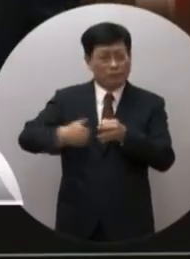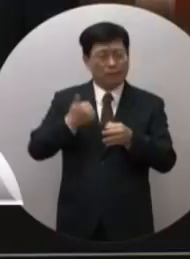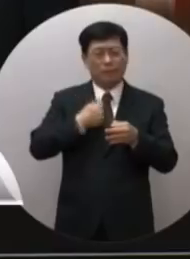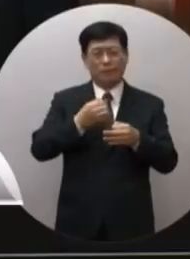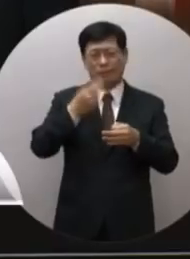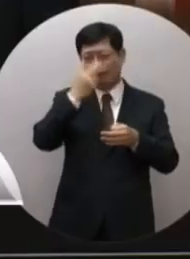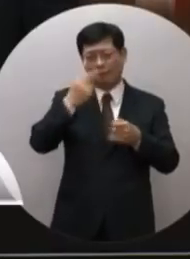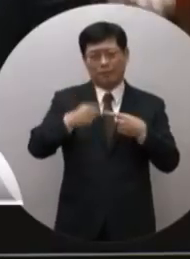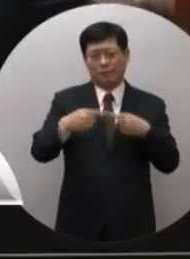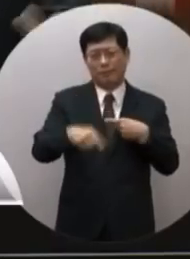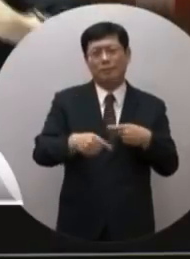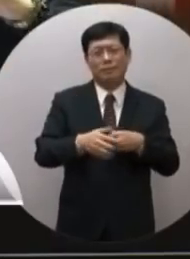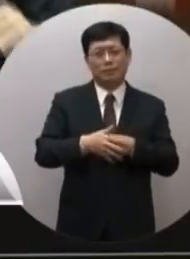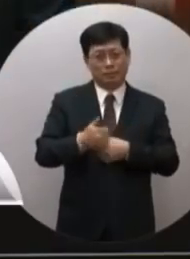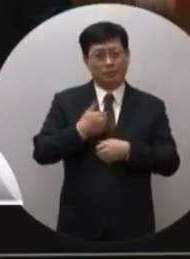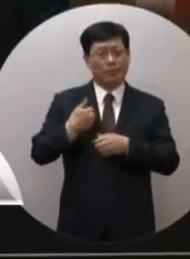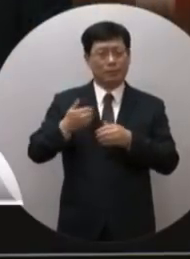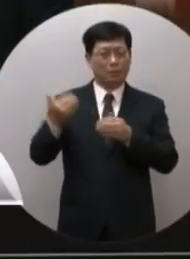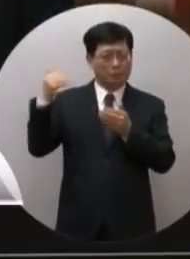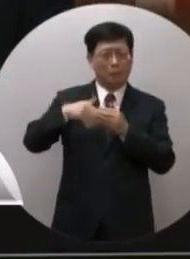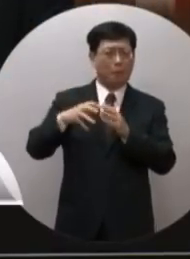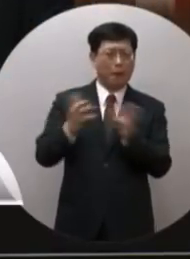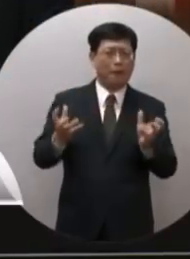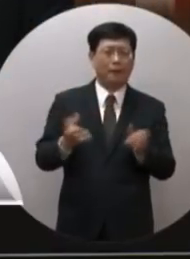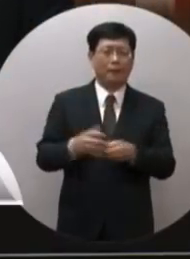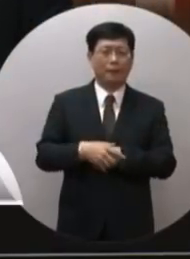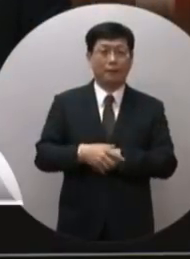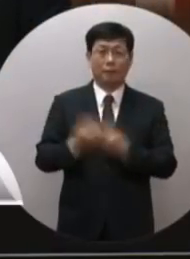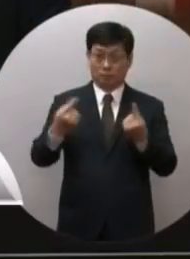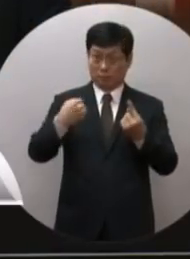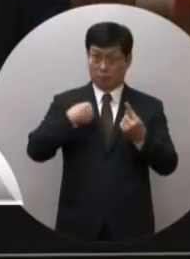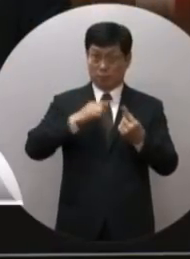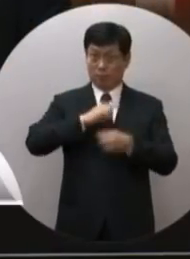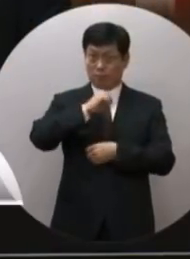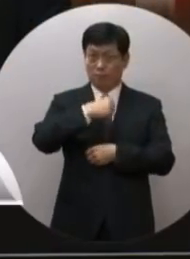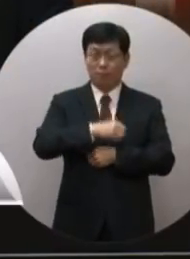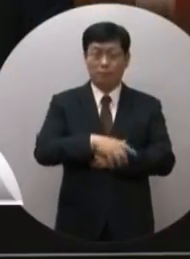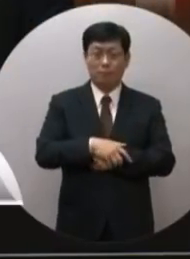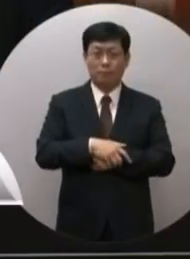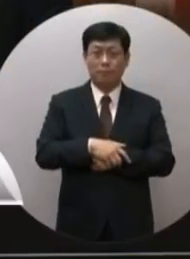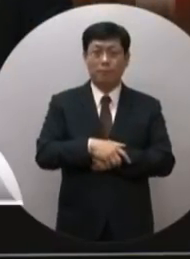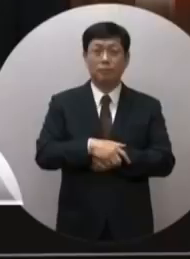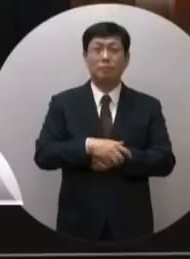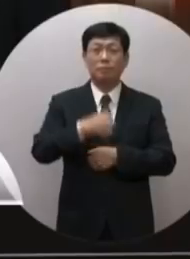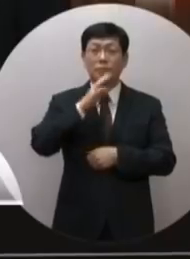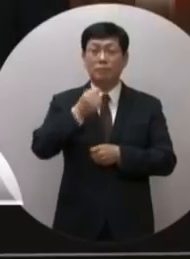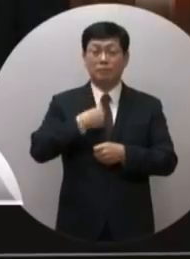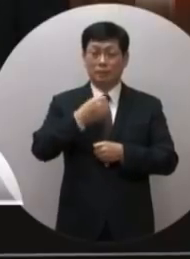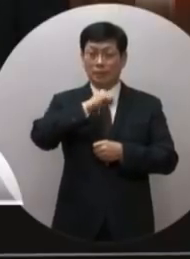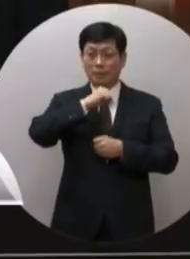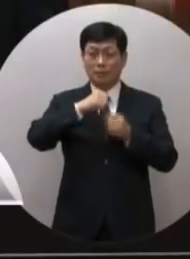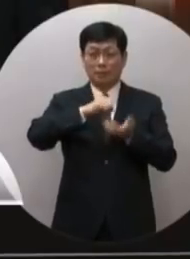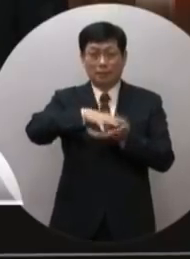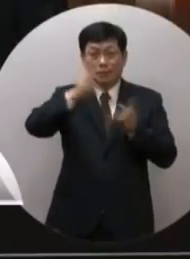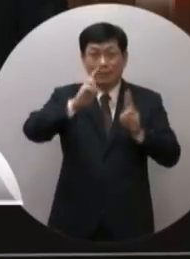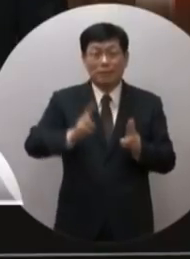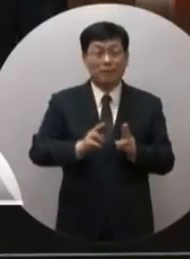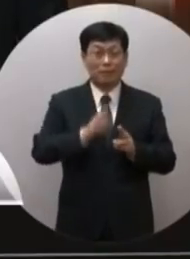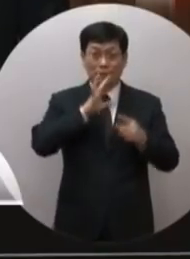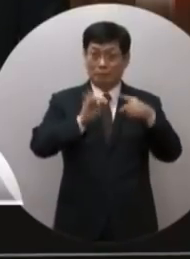危机，几乎是灭顶性的危机。光是我们台湾护国神山台积电，